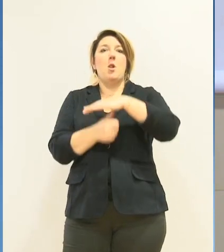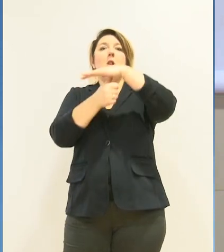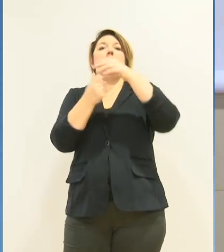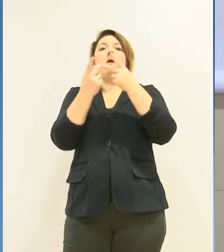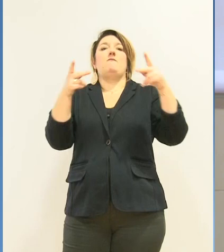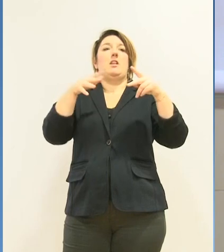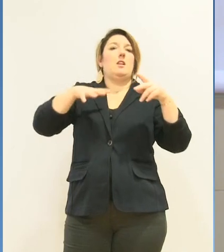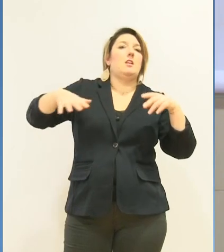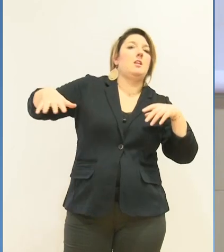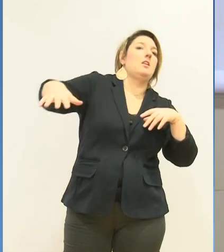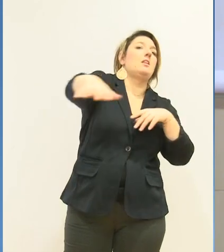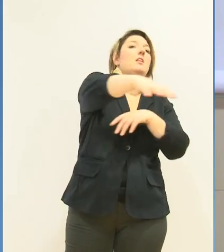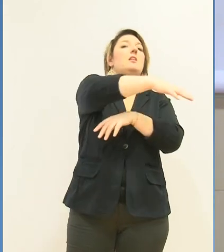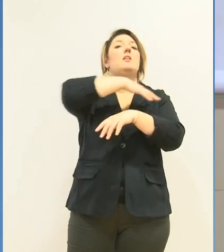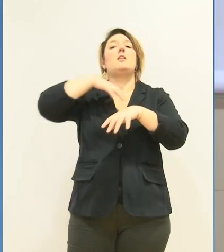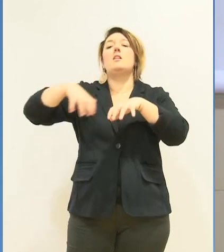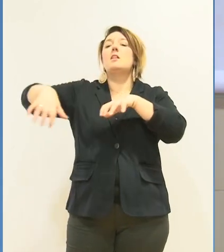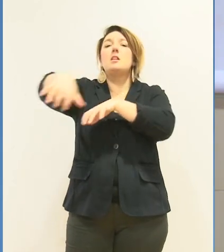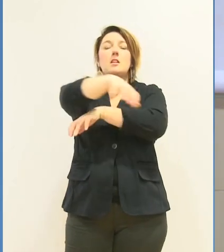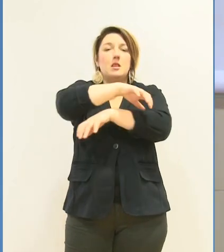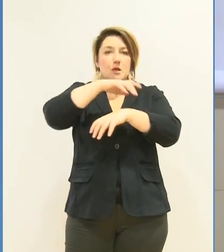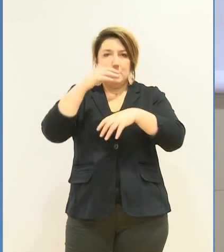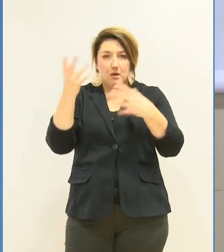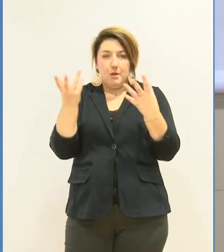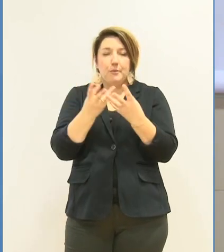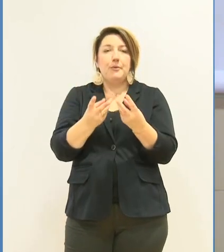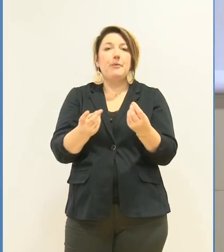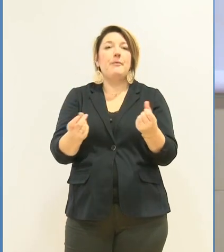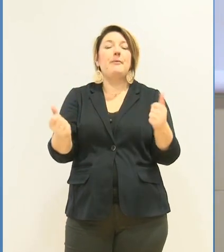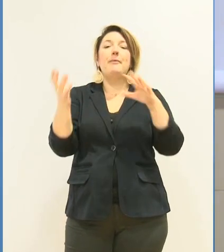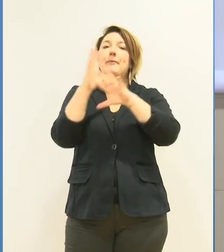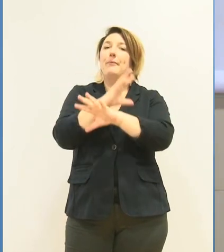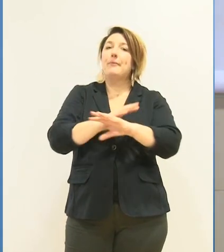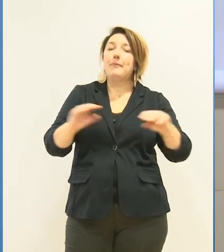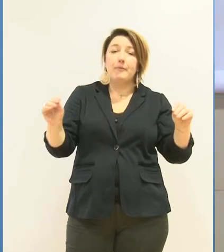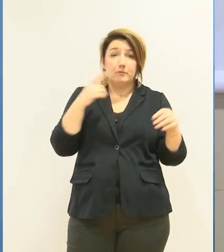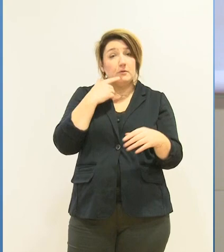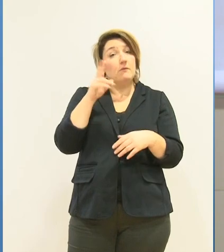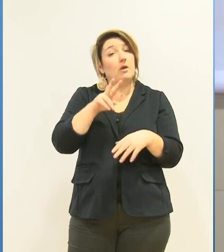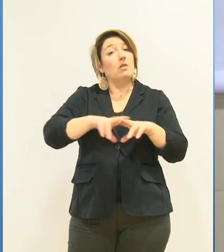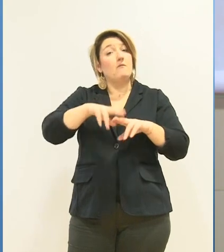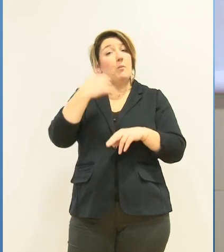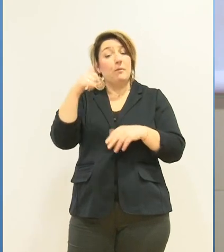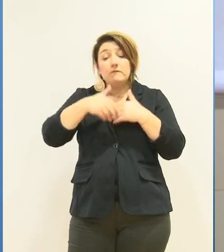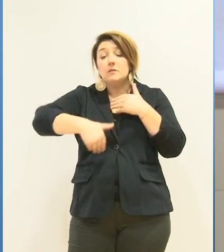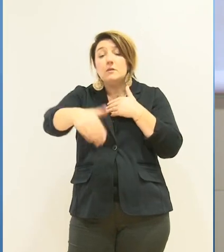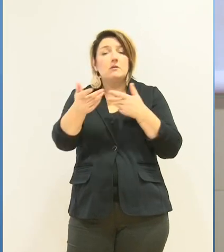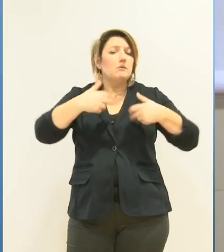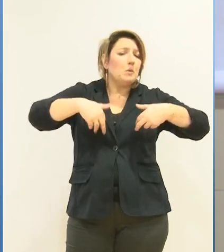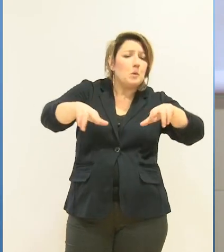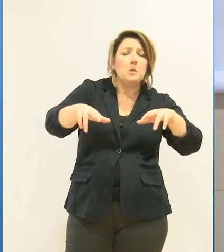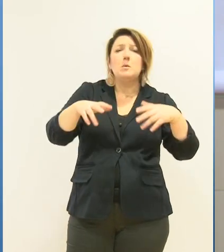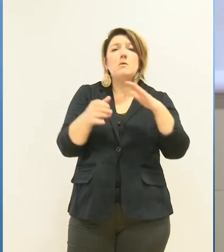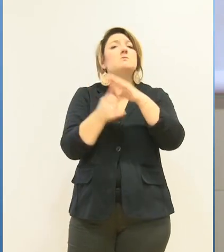2019 sur plusieurs quartiers rues places et boulevards du centre-ville ces travaux suscitent